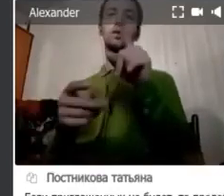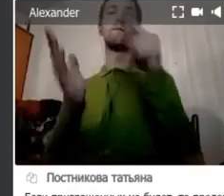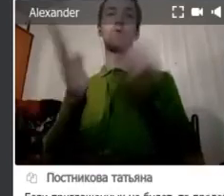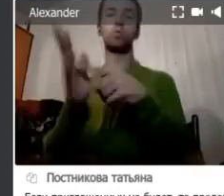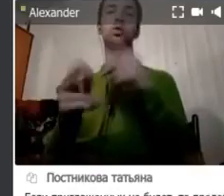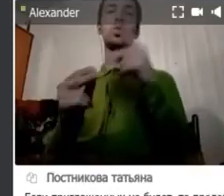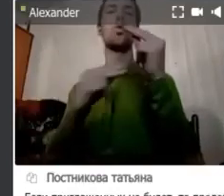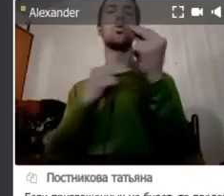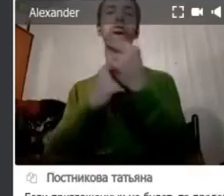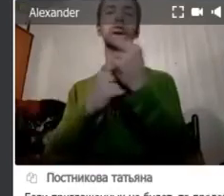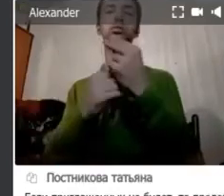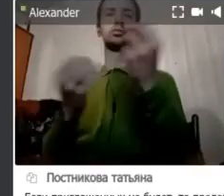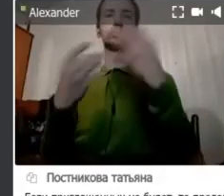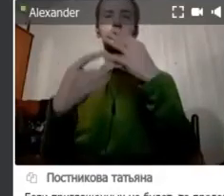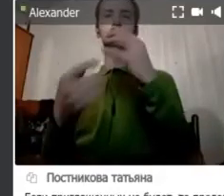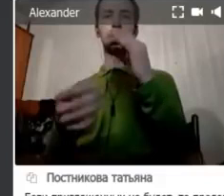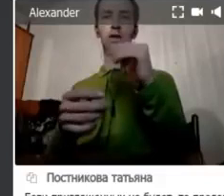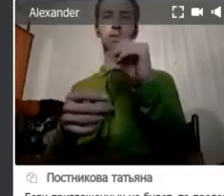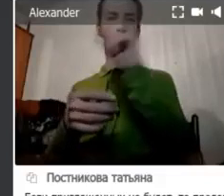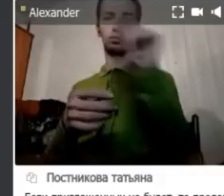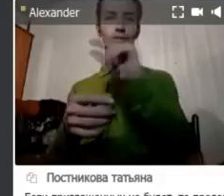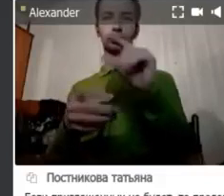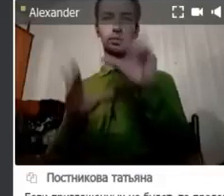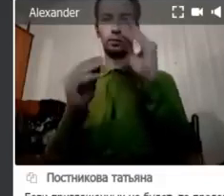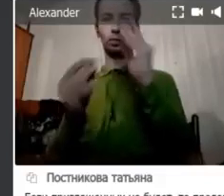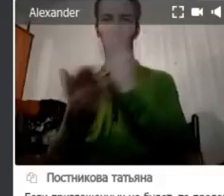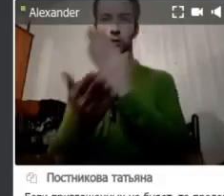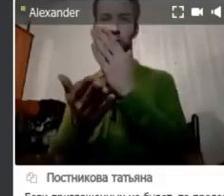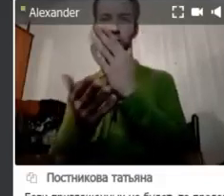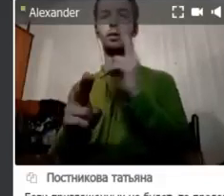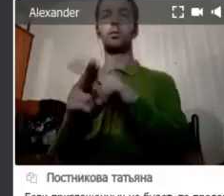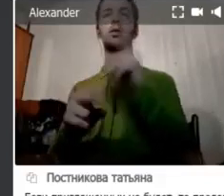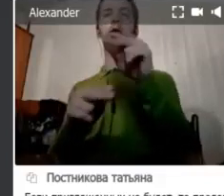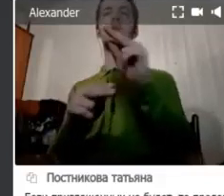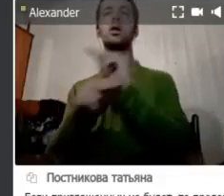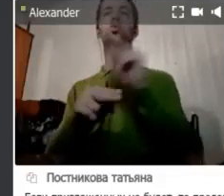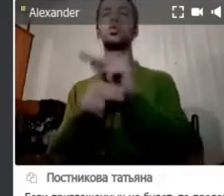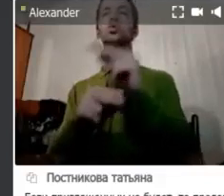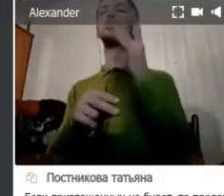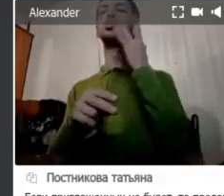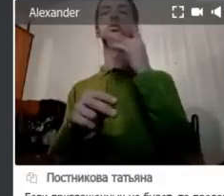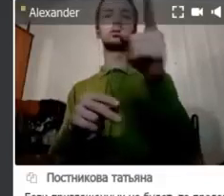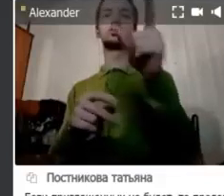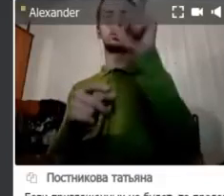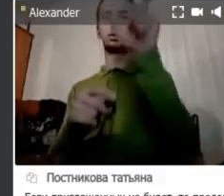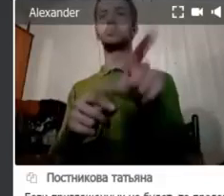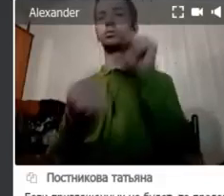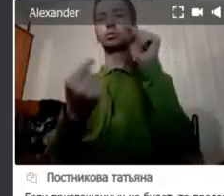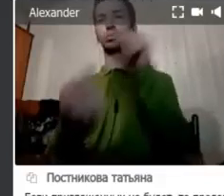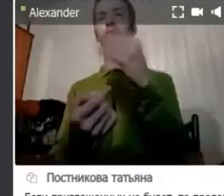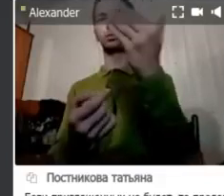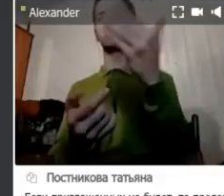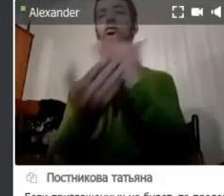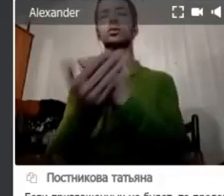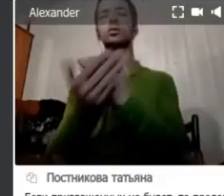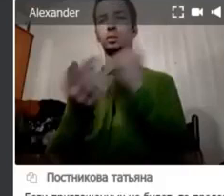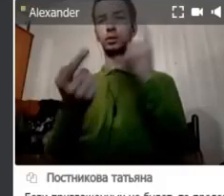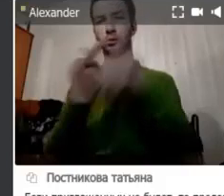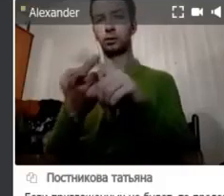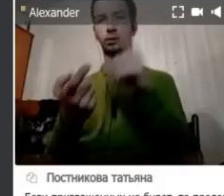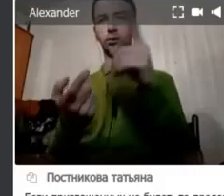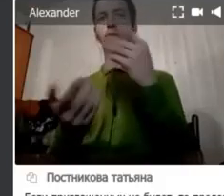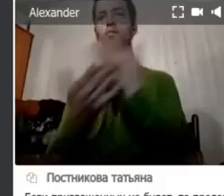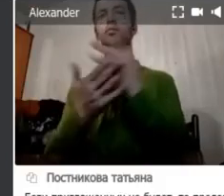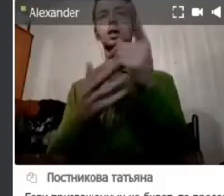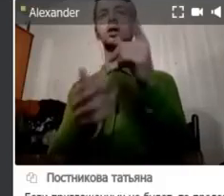дадут вот такое обучение. Если вы уже что-то начали, у вас, допустим, вопрос, как работать в интернете, вам дадут